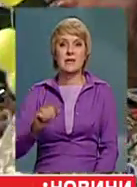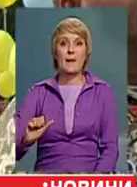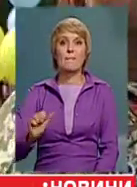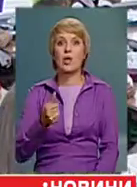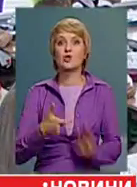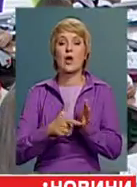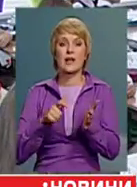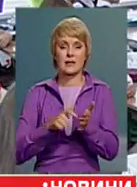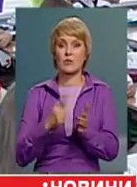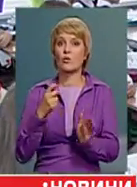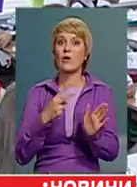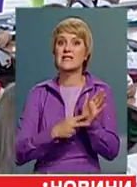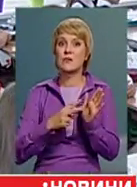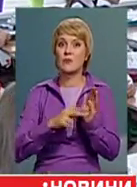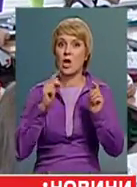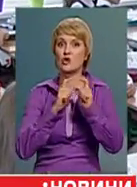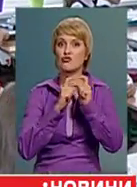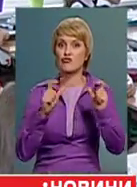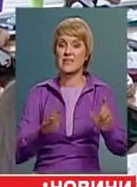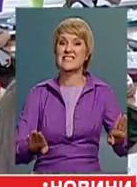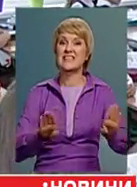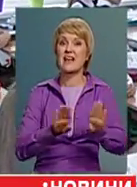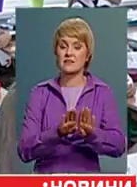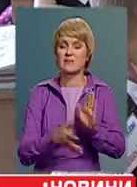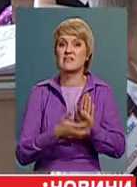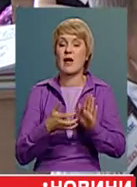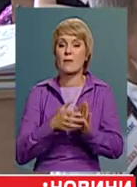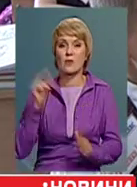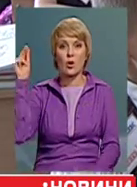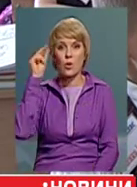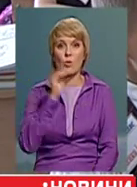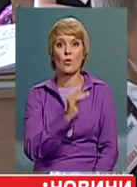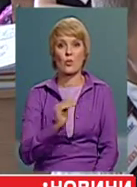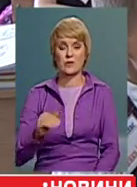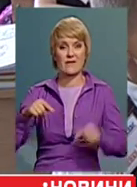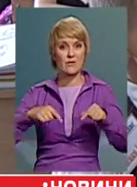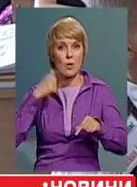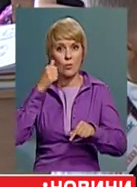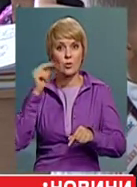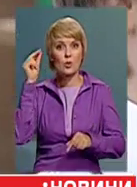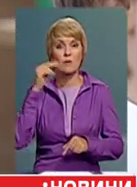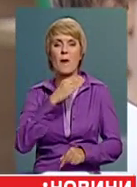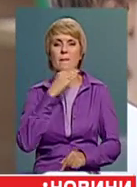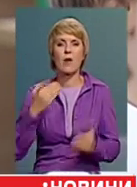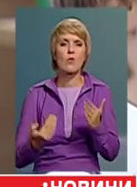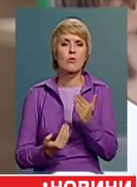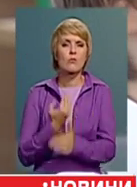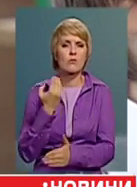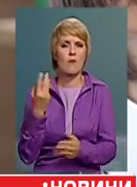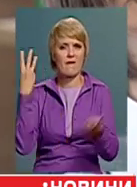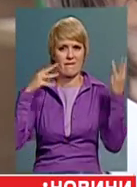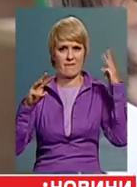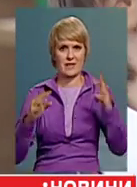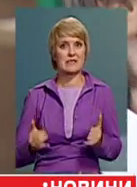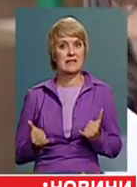шкіл в Україні закрили, бо в них забракло учнів. Цього року на школярів чекає чимало новацій. Зокрема, для